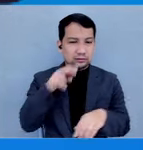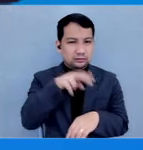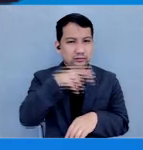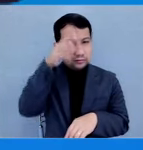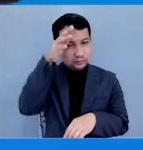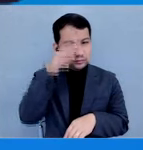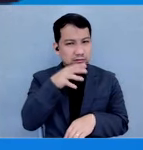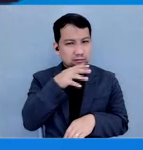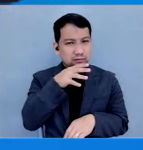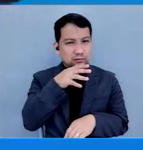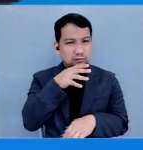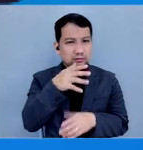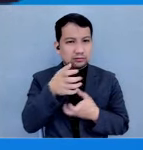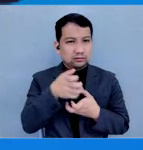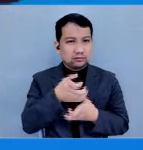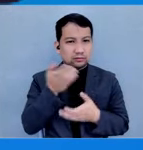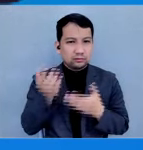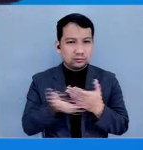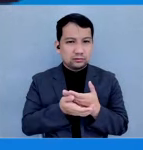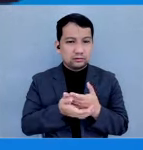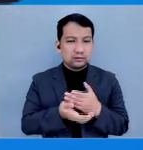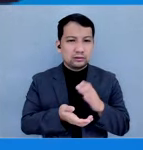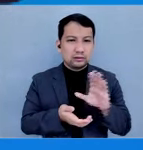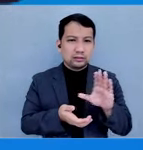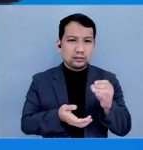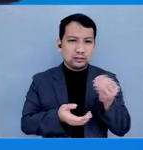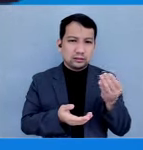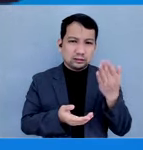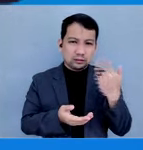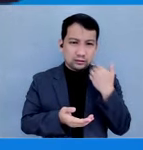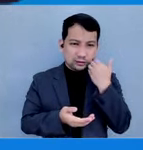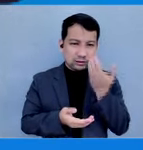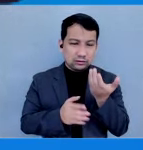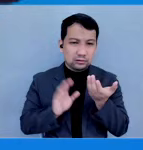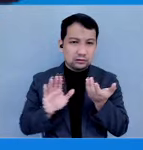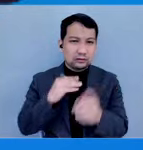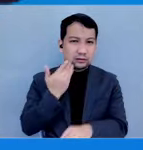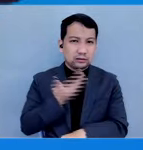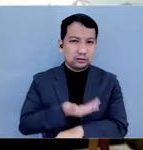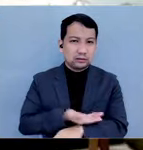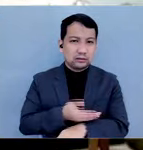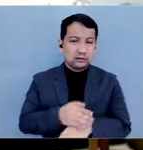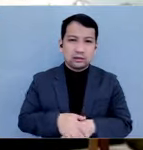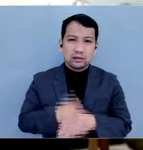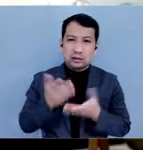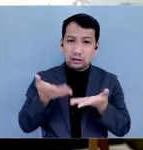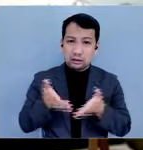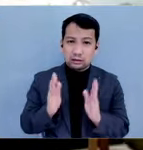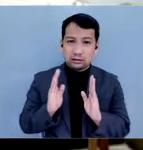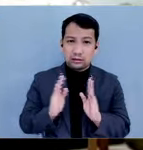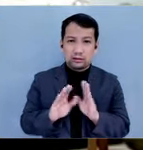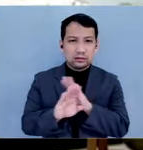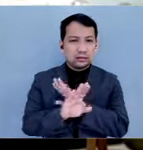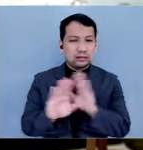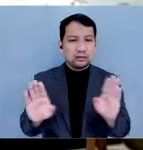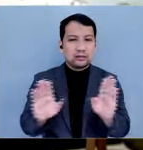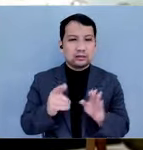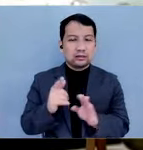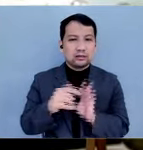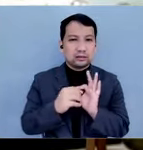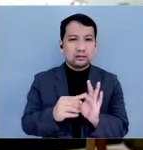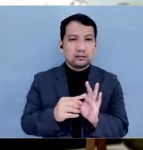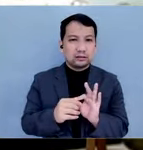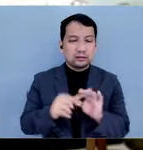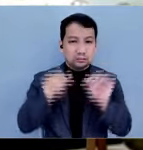ng kapitbahay namin at gusto kaming kasuhan dahil napahiya raw ang anak niya. Legal ba to? Hindi po legal ang